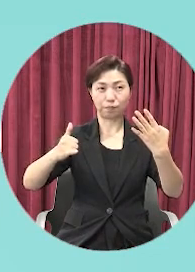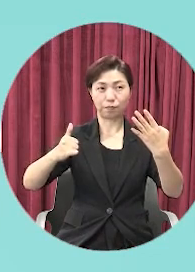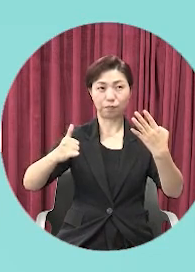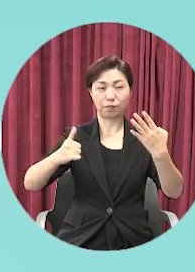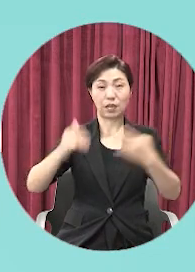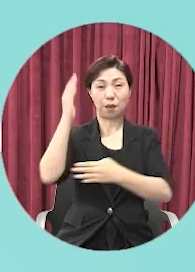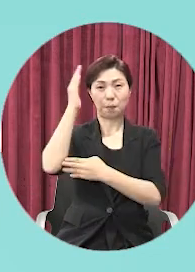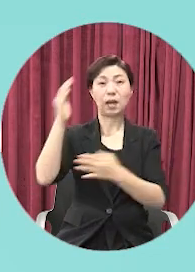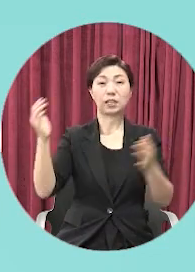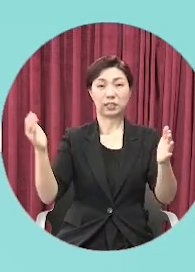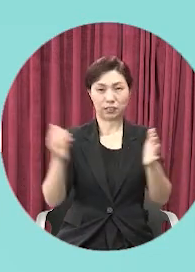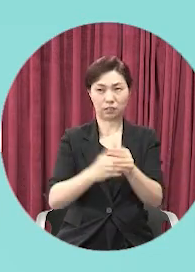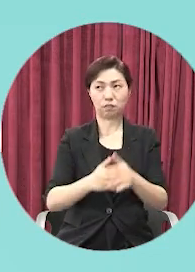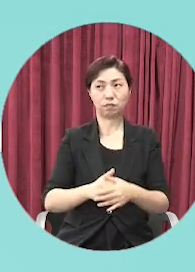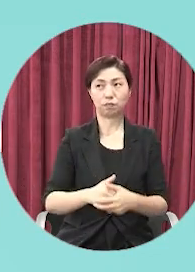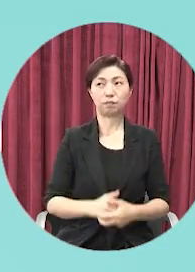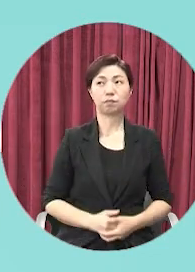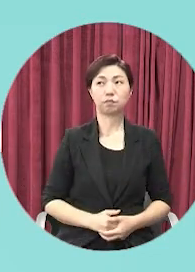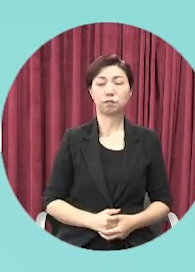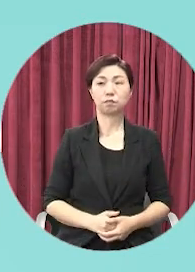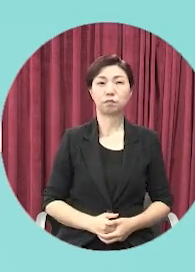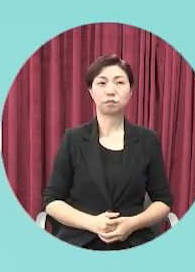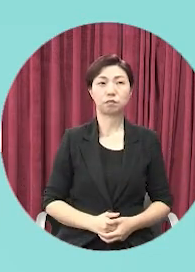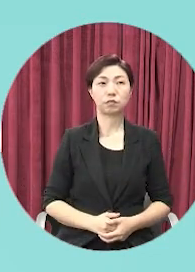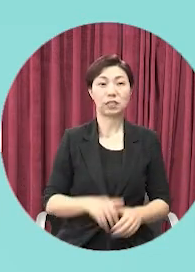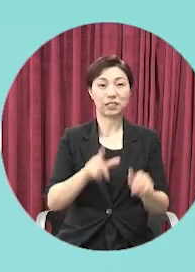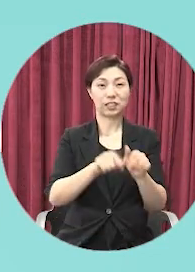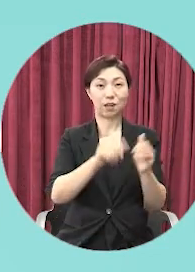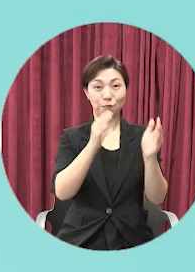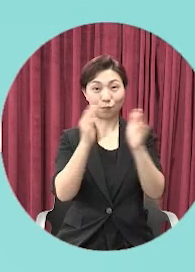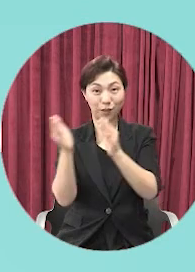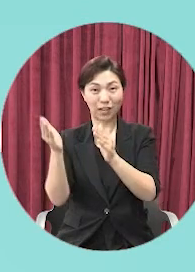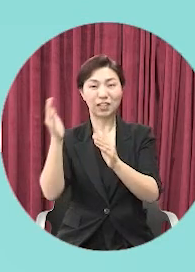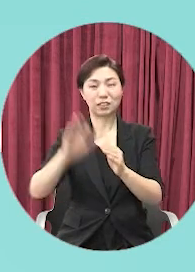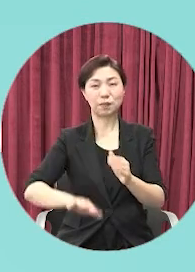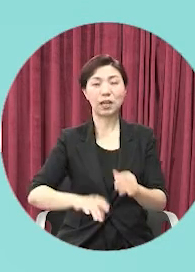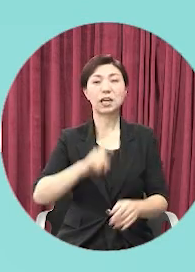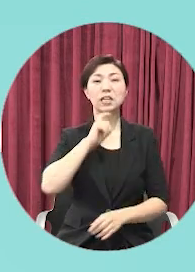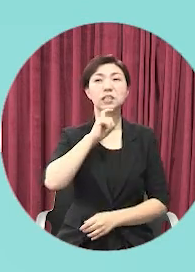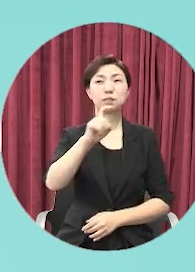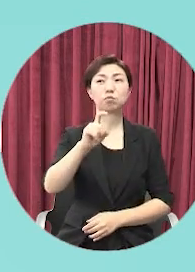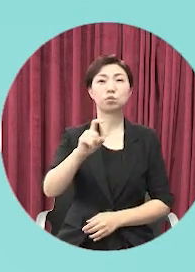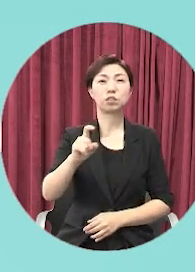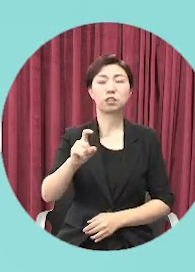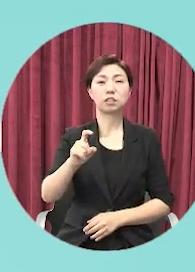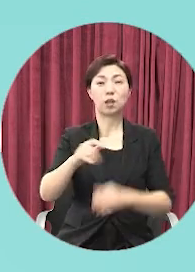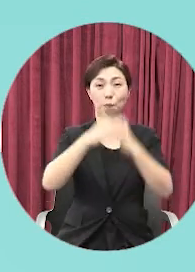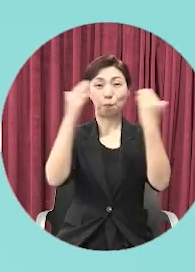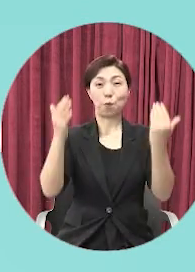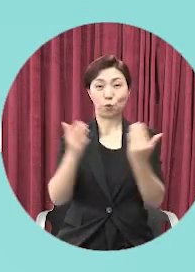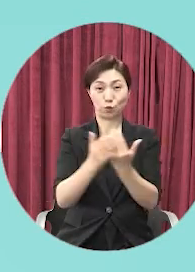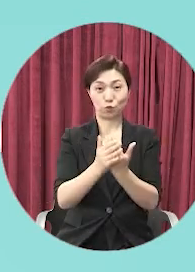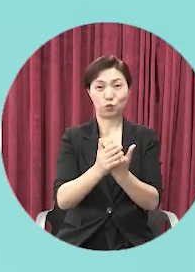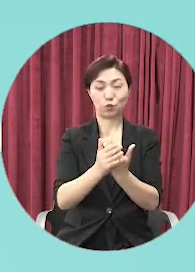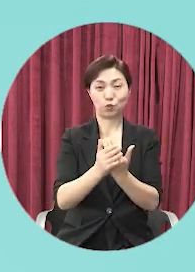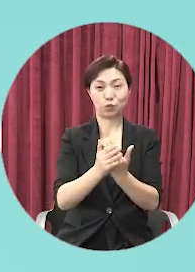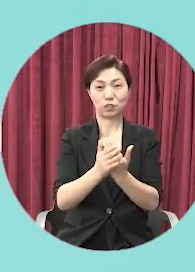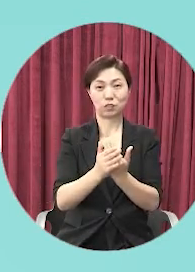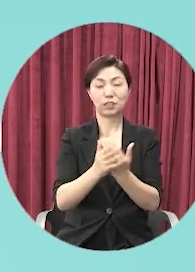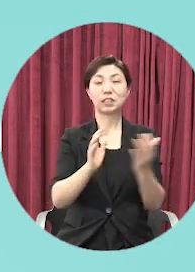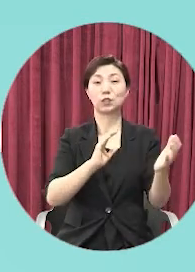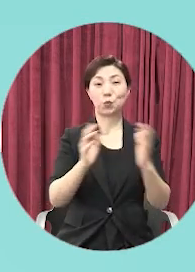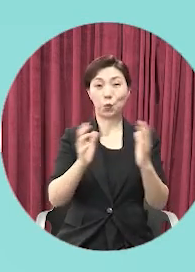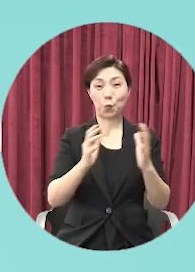연재 발표를 잘 들었습니다. 지금 시간이 좀 지났지만 한 10분 정도 전체적인 이 세션을 마무리하는